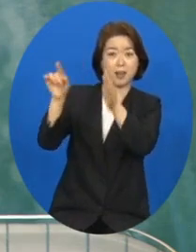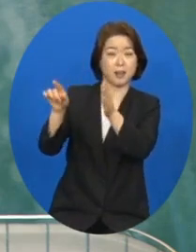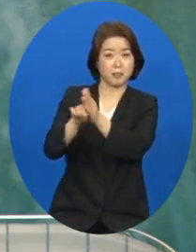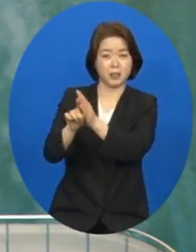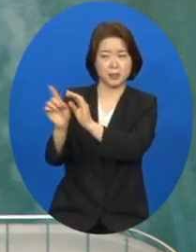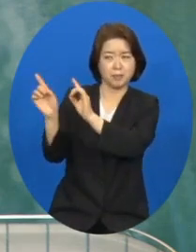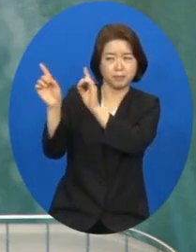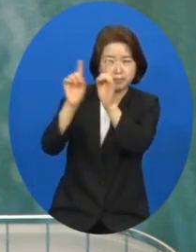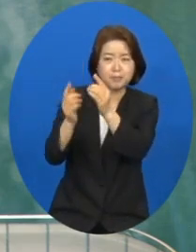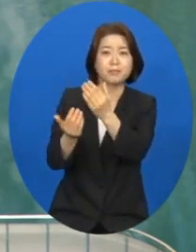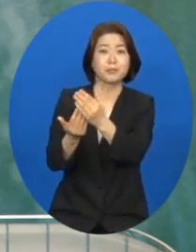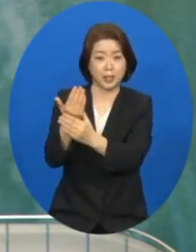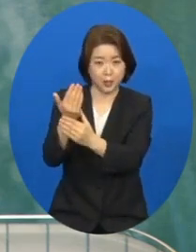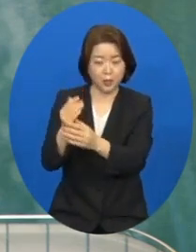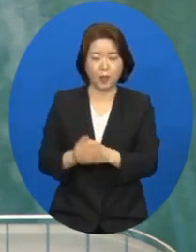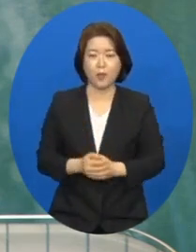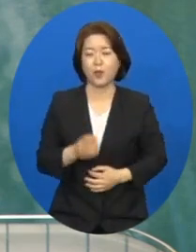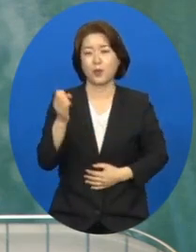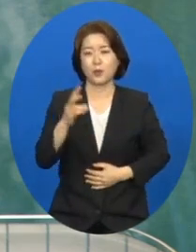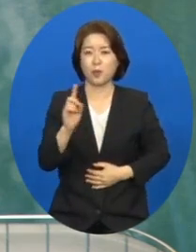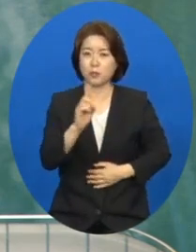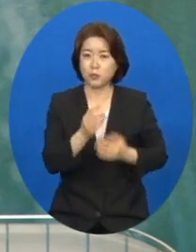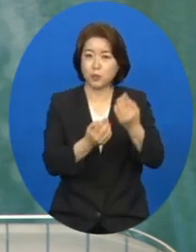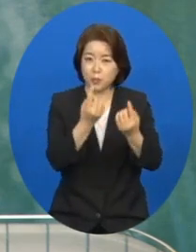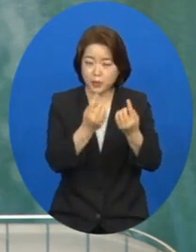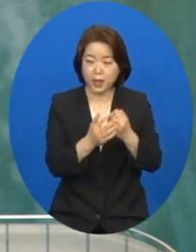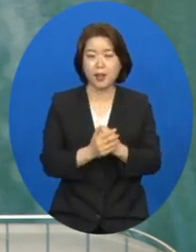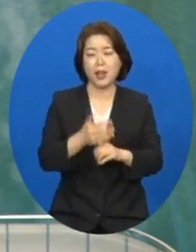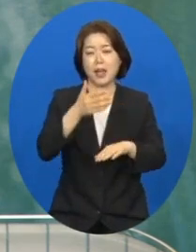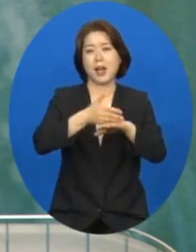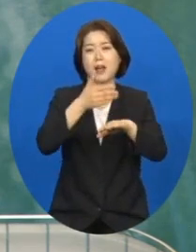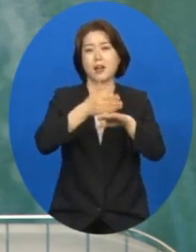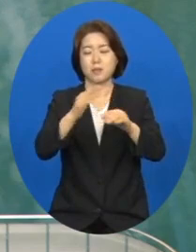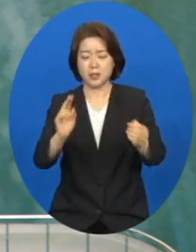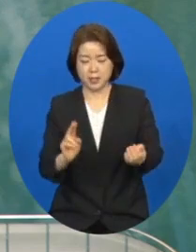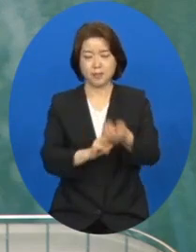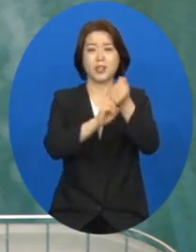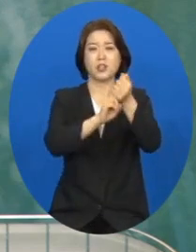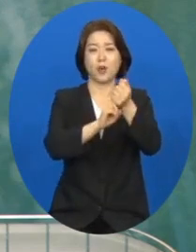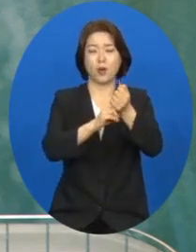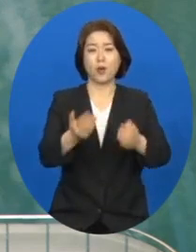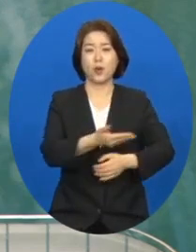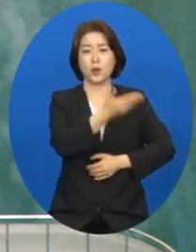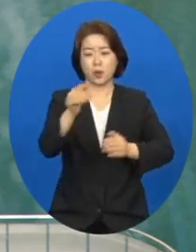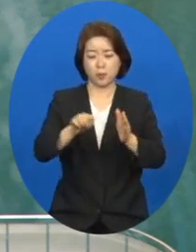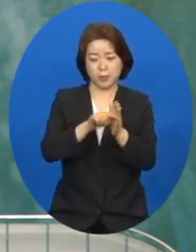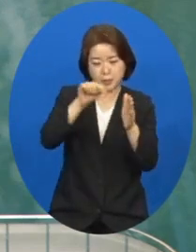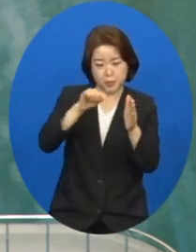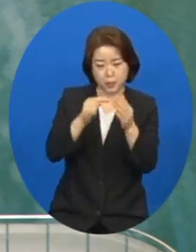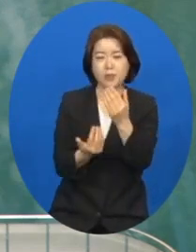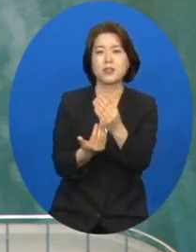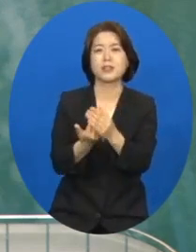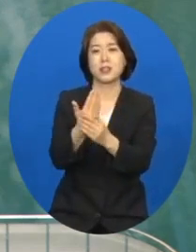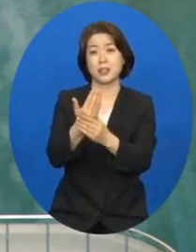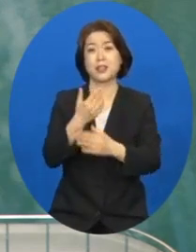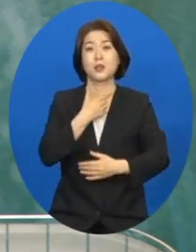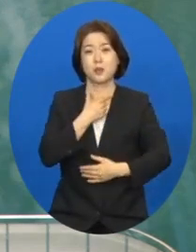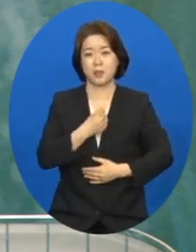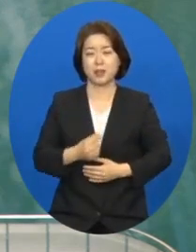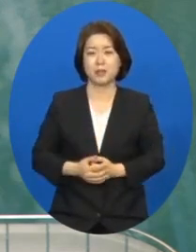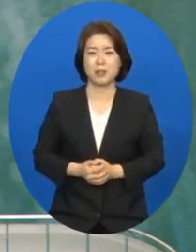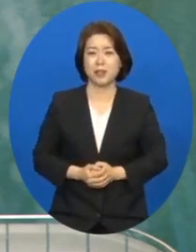되고, 그리고 무엇보다도 감사의 기적이 여러분의 믿음 안에 일어나게 되기를 원합니다.